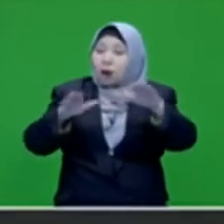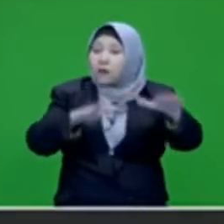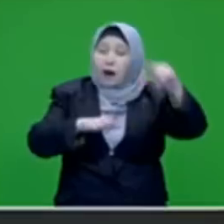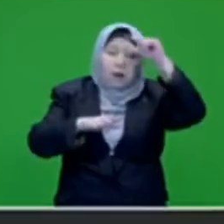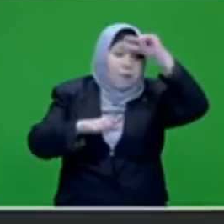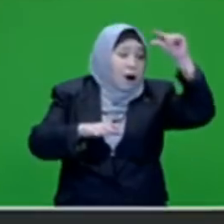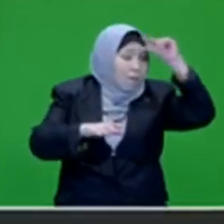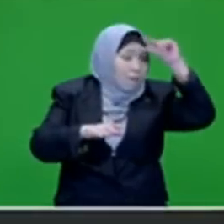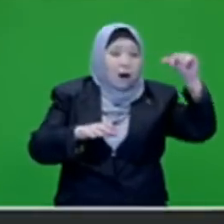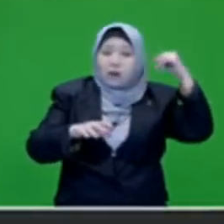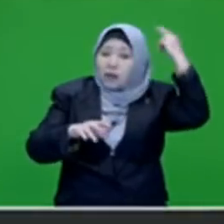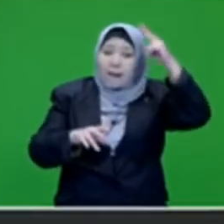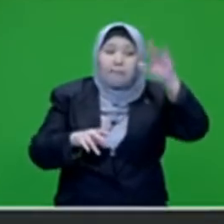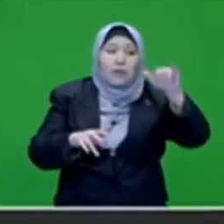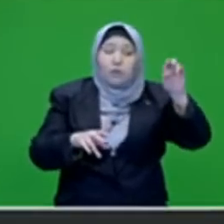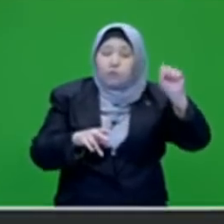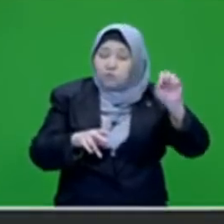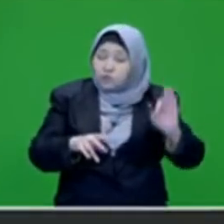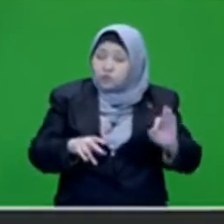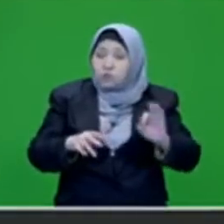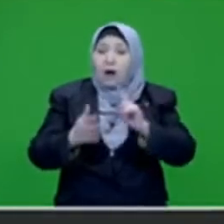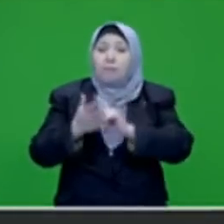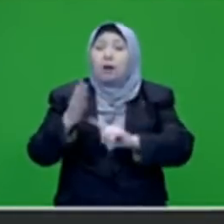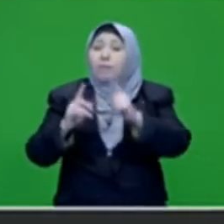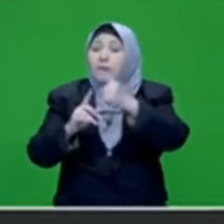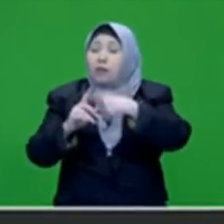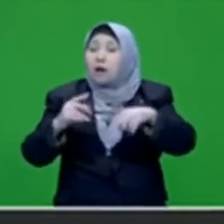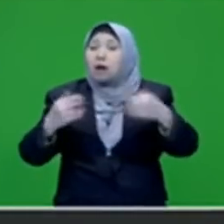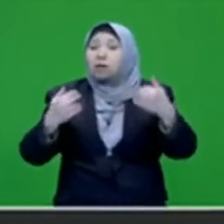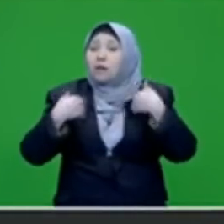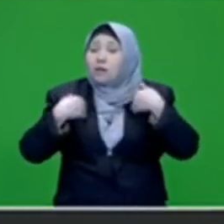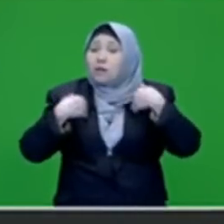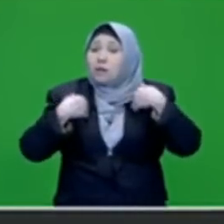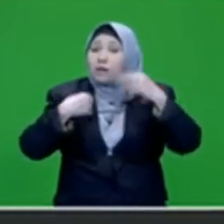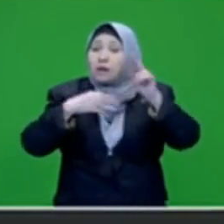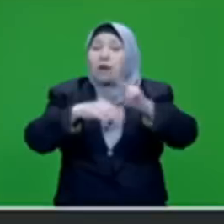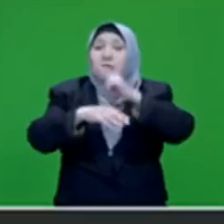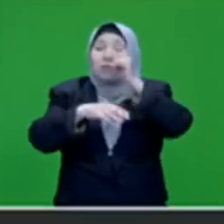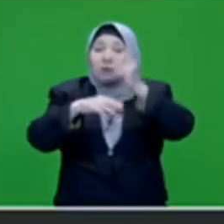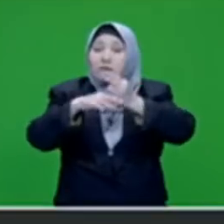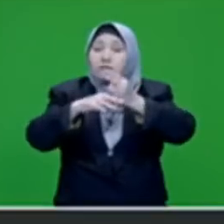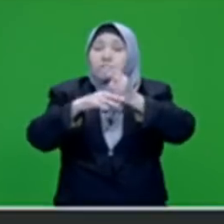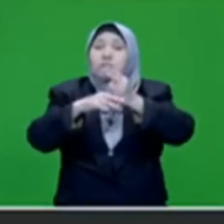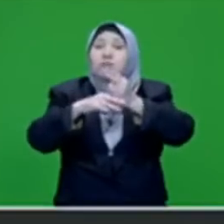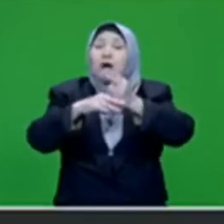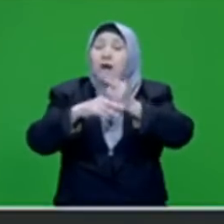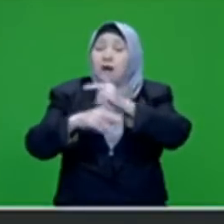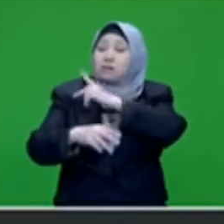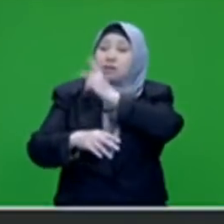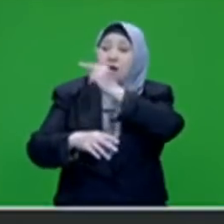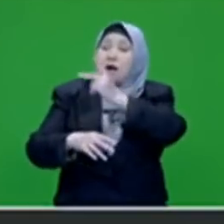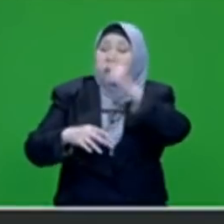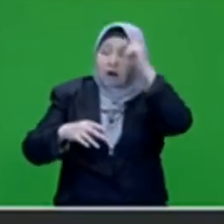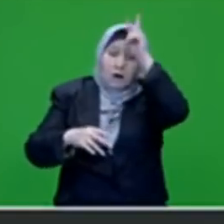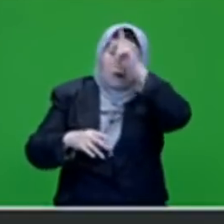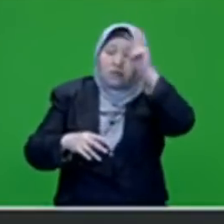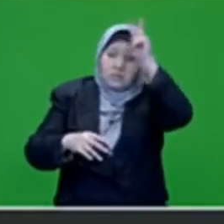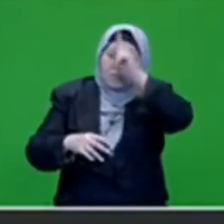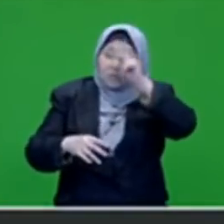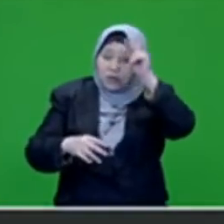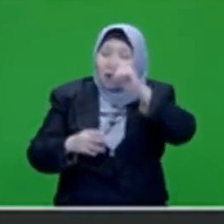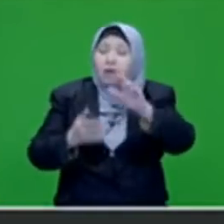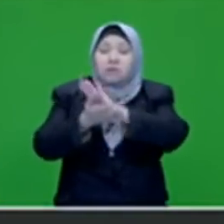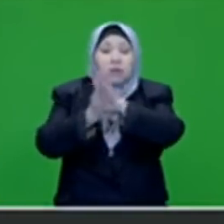Yusuf. Sujud apabila Nabi Yusuf berada di atas singgasana di atas kerajaan. Jadi